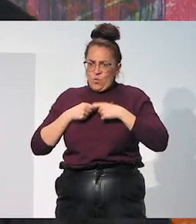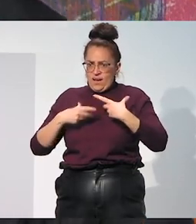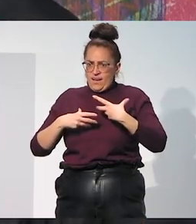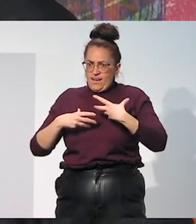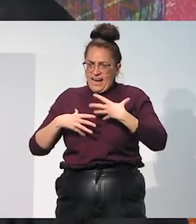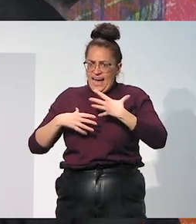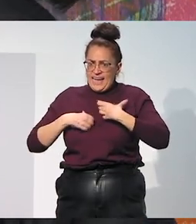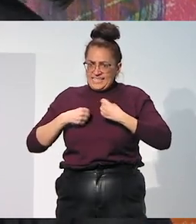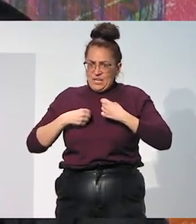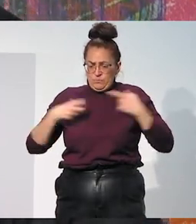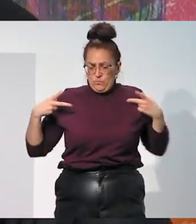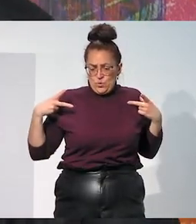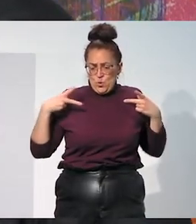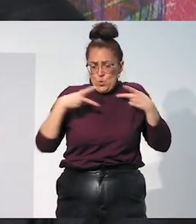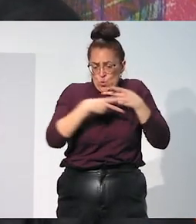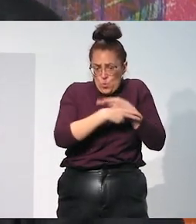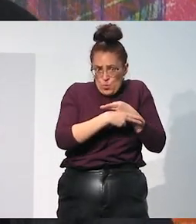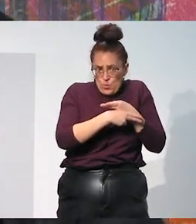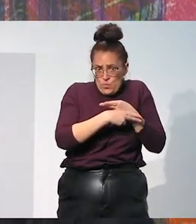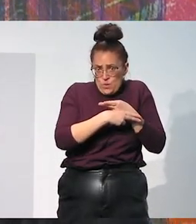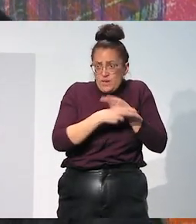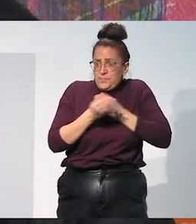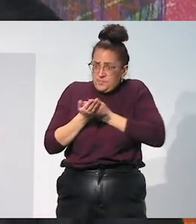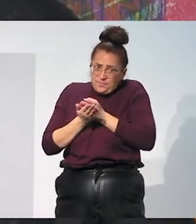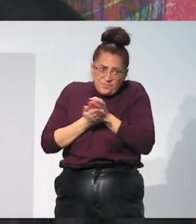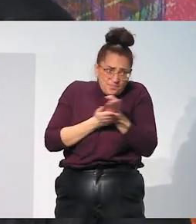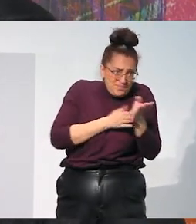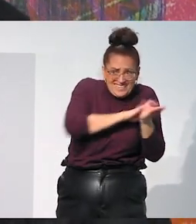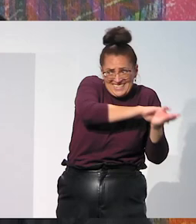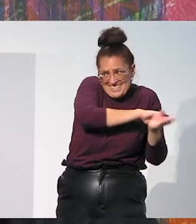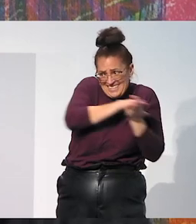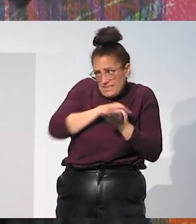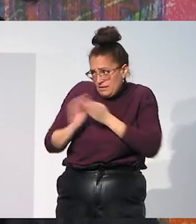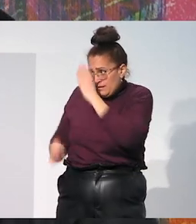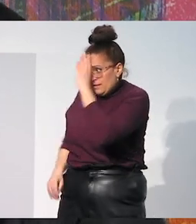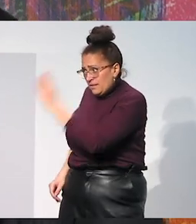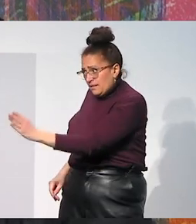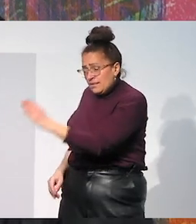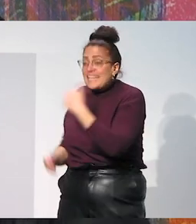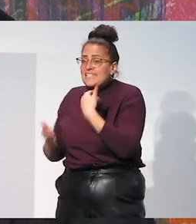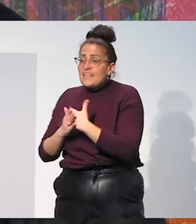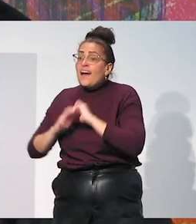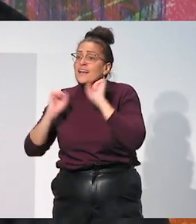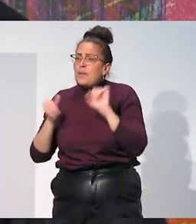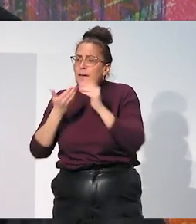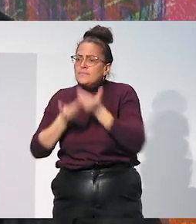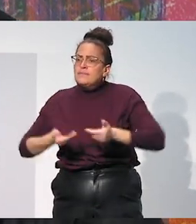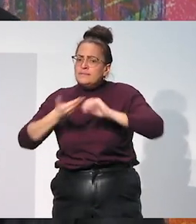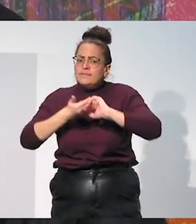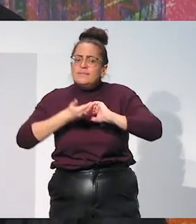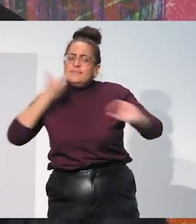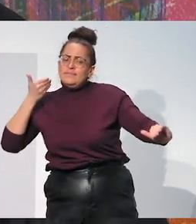parler et pour écrire sur ces gens. Claire qui revient à la fin, c'est elle aussi arrachée de cette